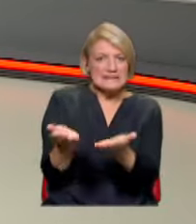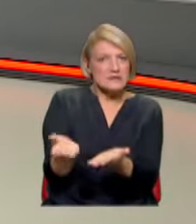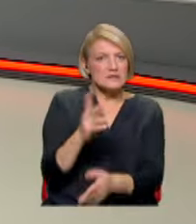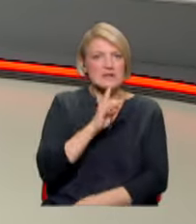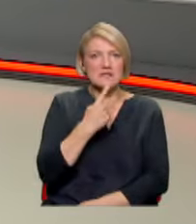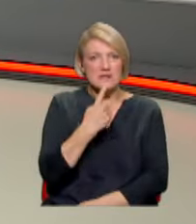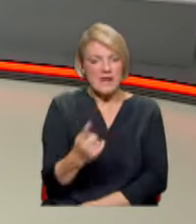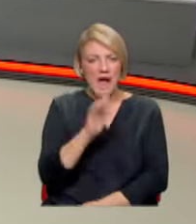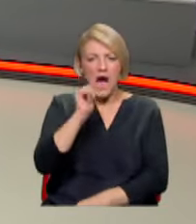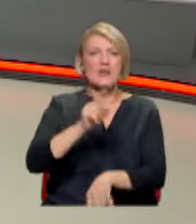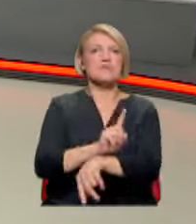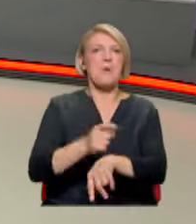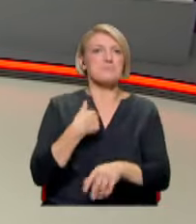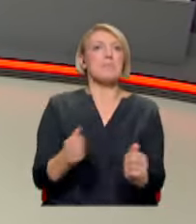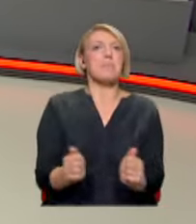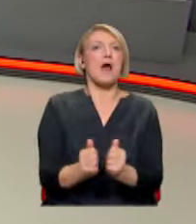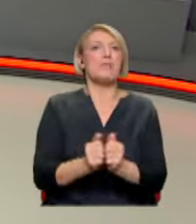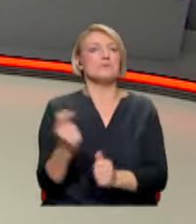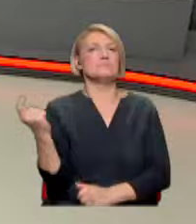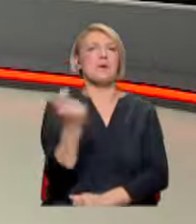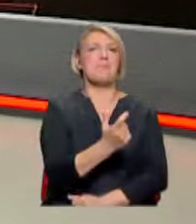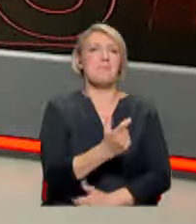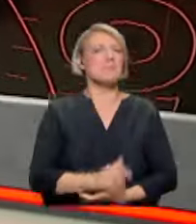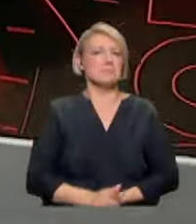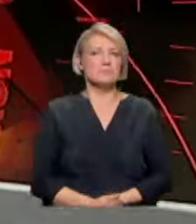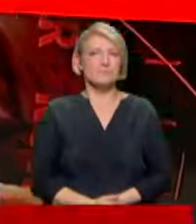dediler. Her zaman yan yanayız diye cevap geldi.